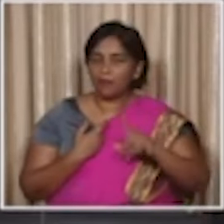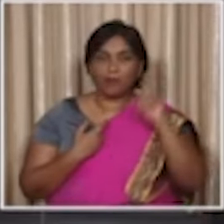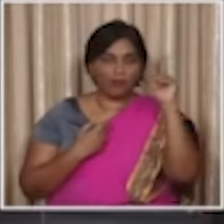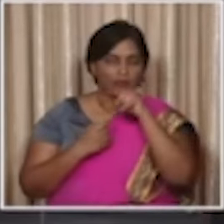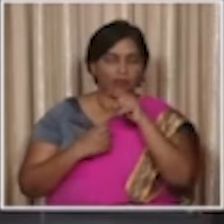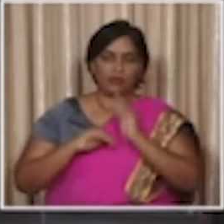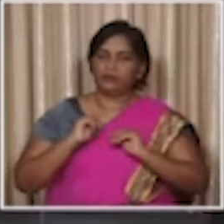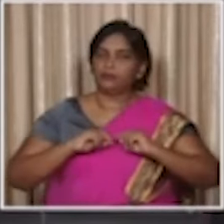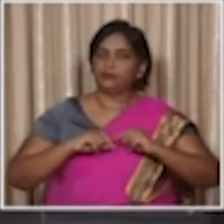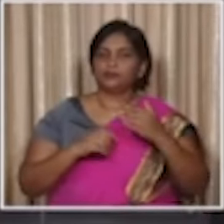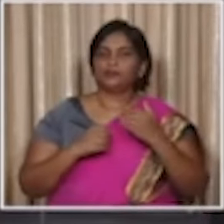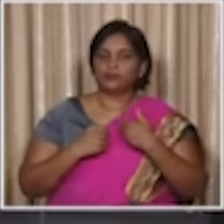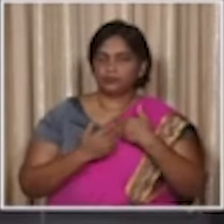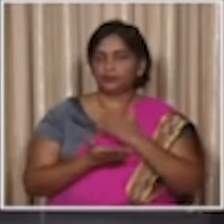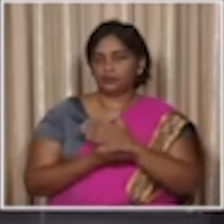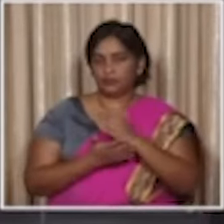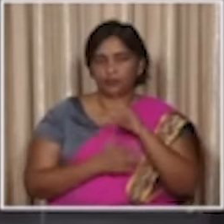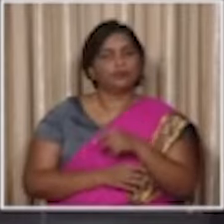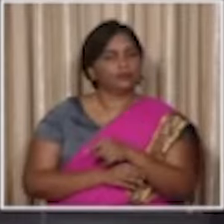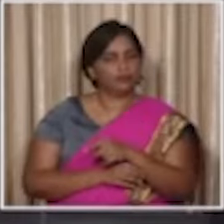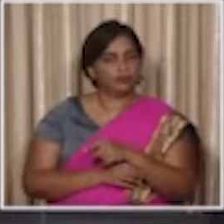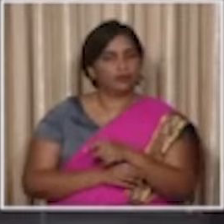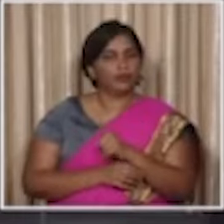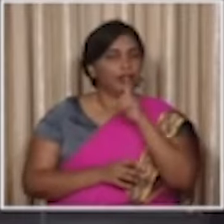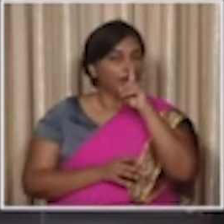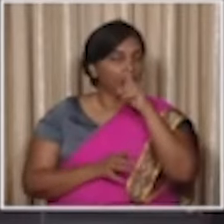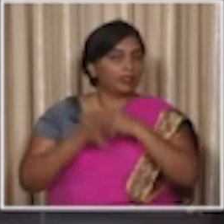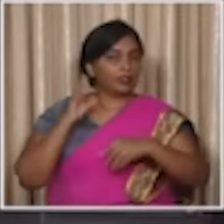වටේ ක්‍රියාත්මක කරද්දී අපිට අභියෝගයක් තිබ්බා එකක් තමයි